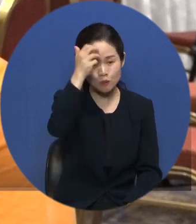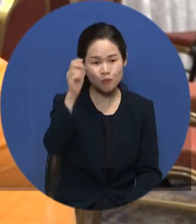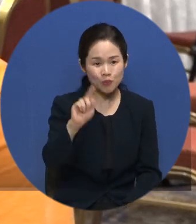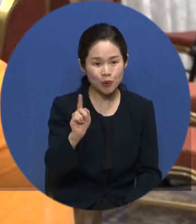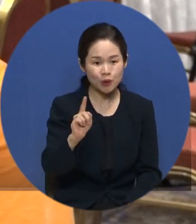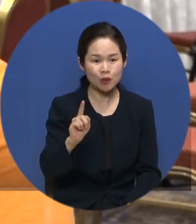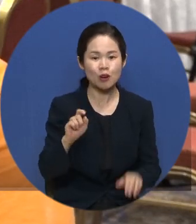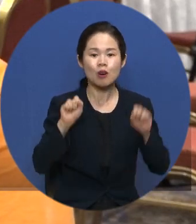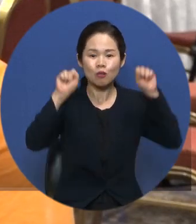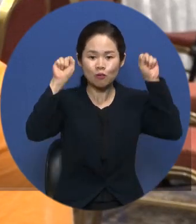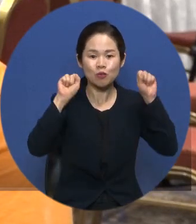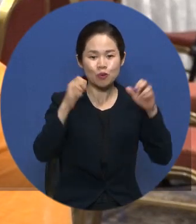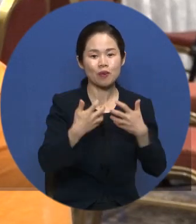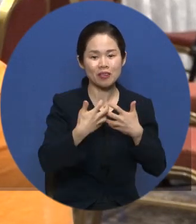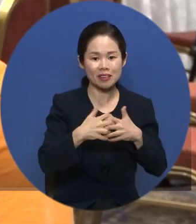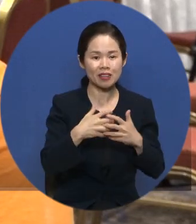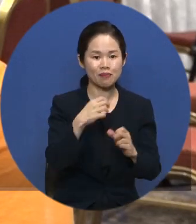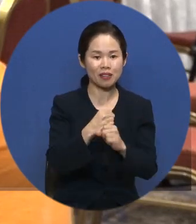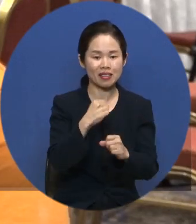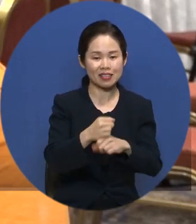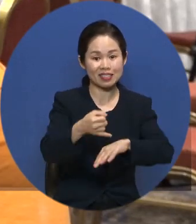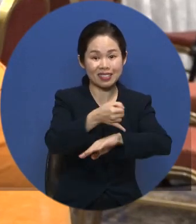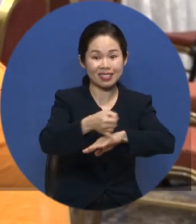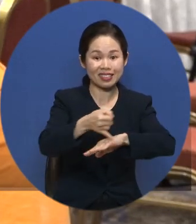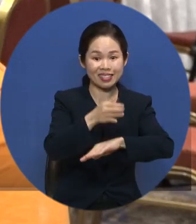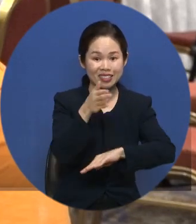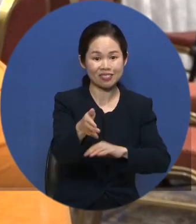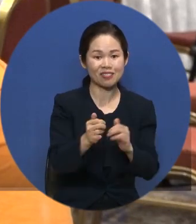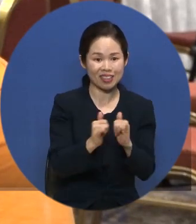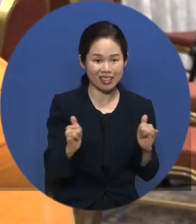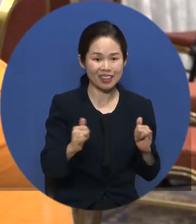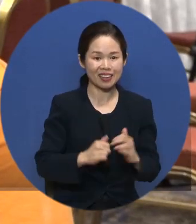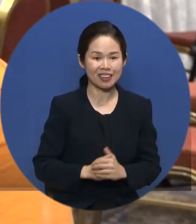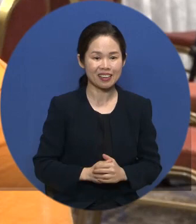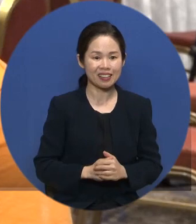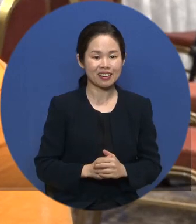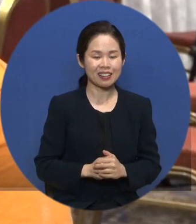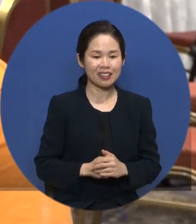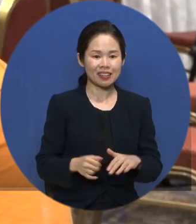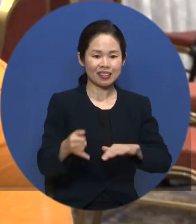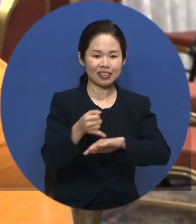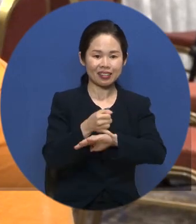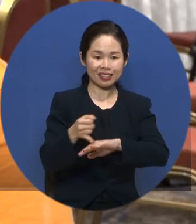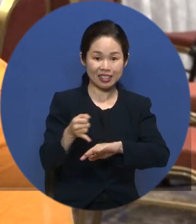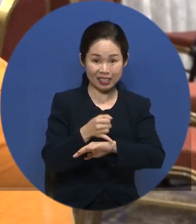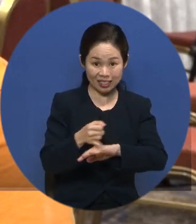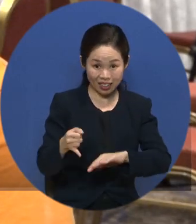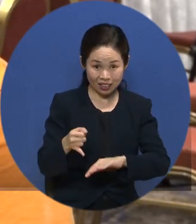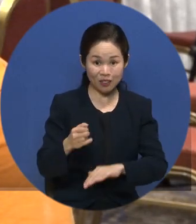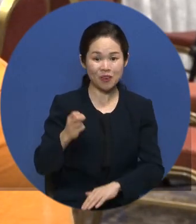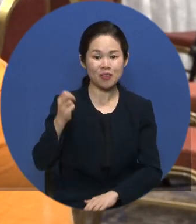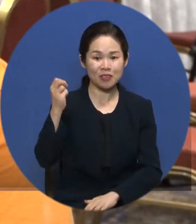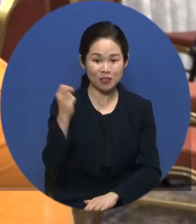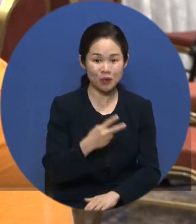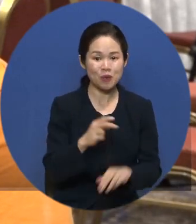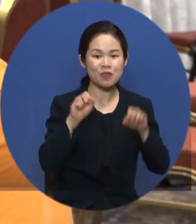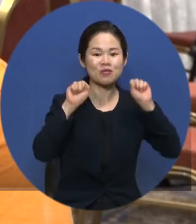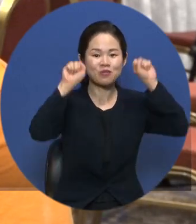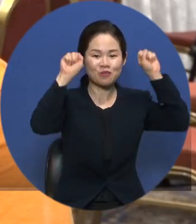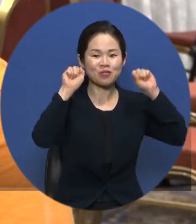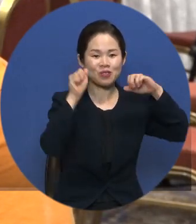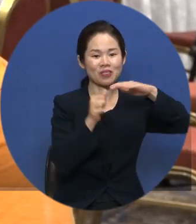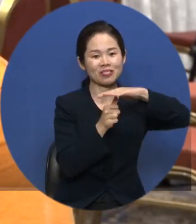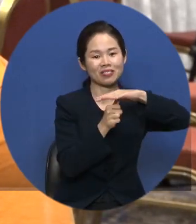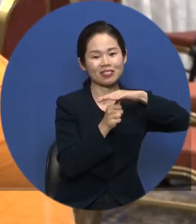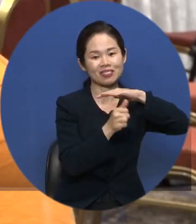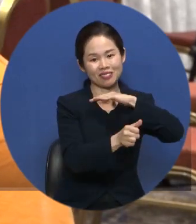운동 기구 디자이너. 야, 디자이너 하면서도 운동 선수가